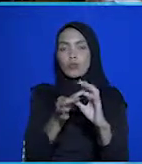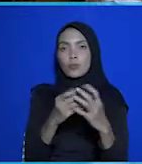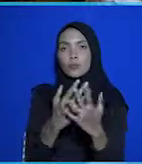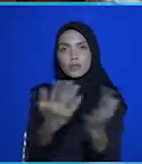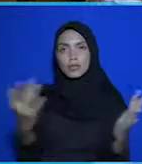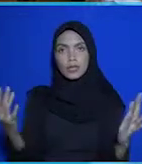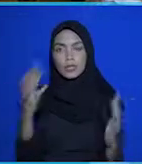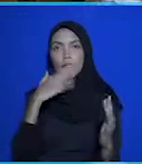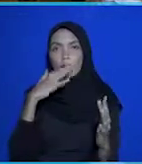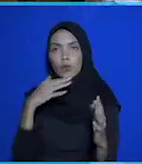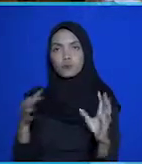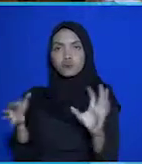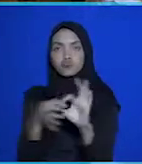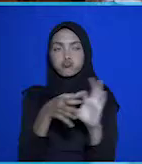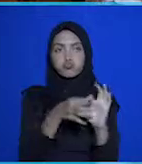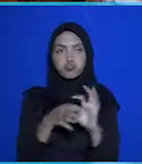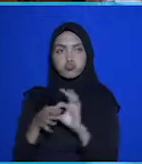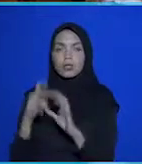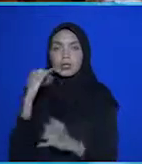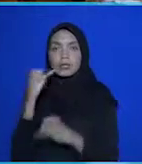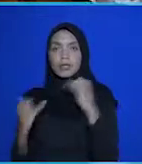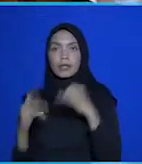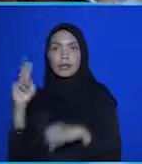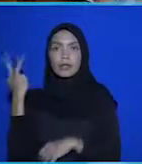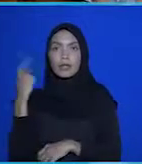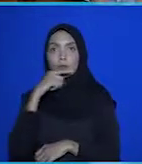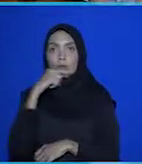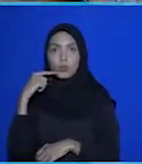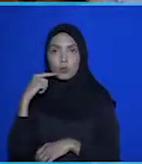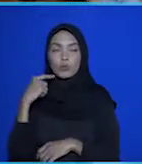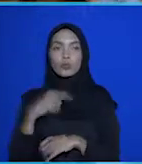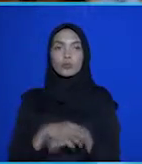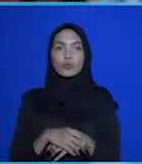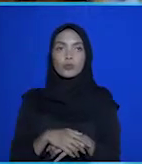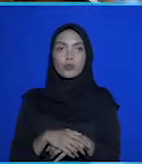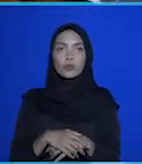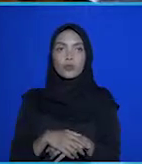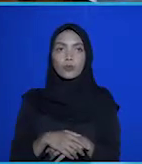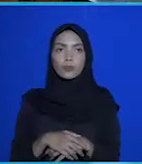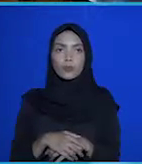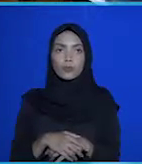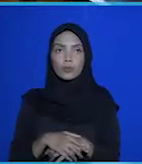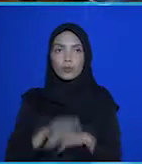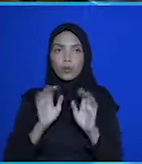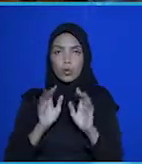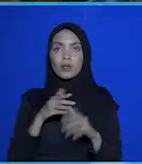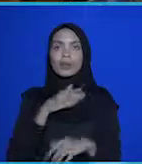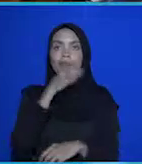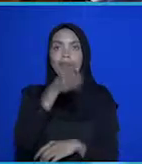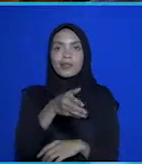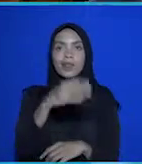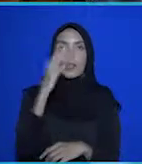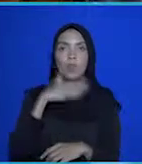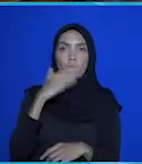masyarakat Lombok. Yang terakhir hari Minggu kemarin Bu Menteri BUMN Bu Rini juga mengunjungi Lombok